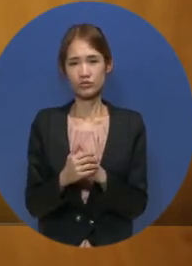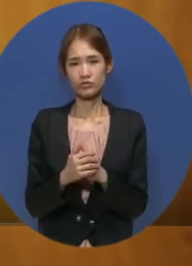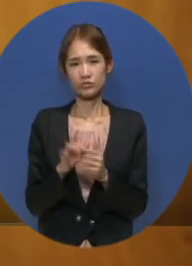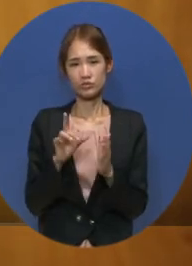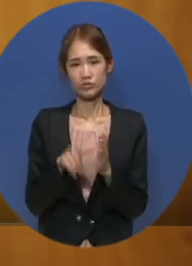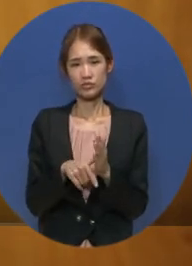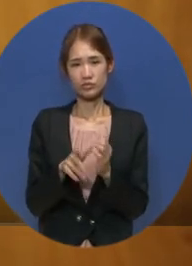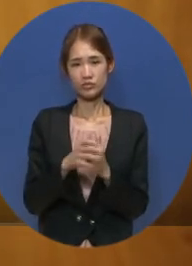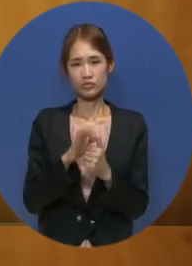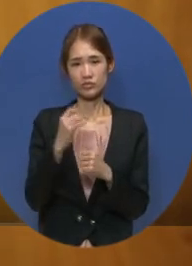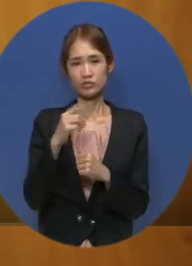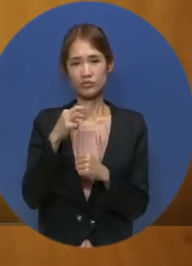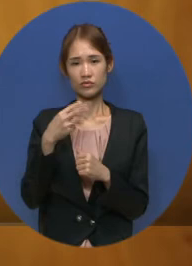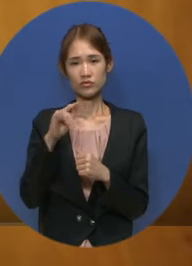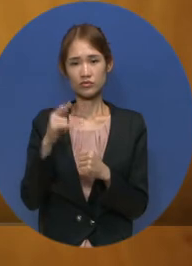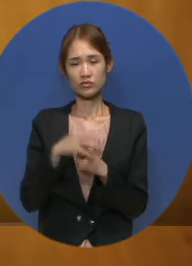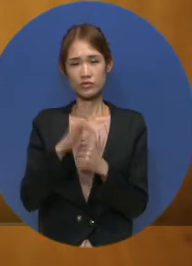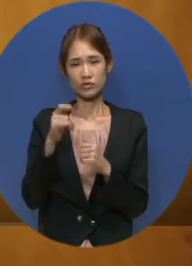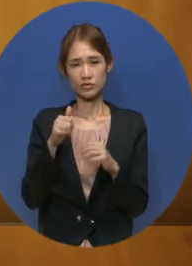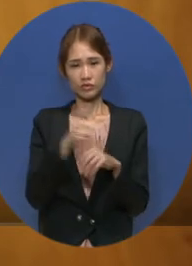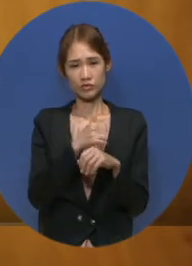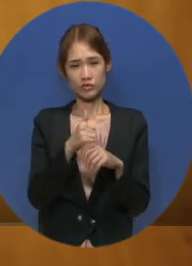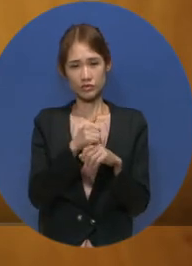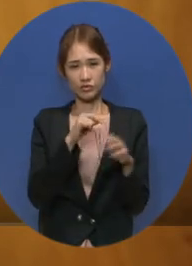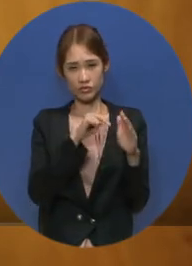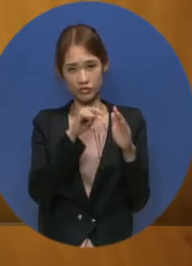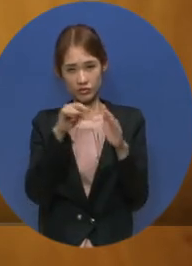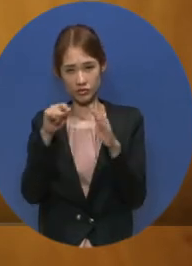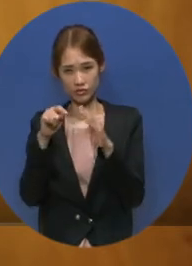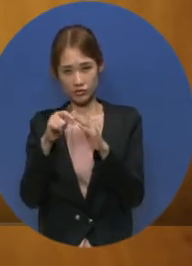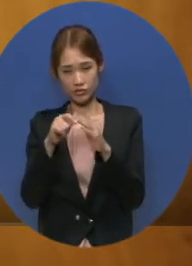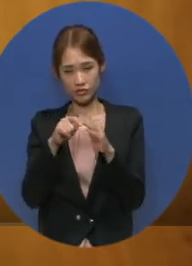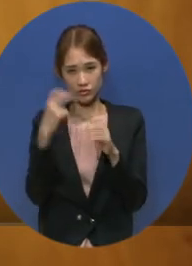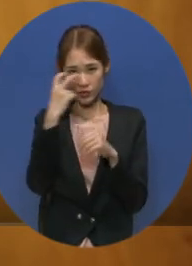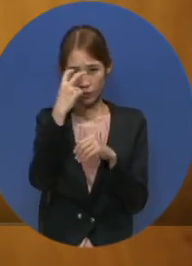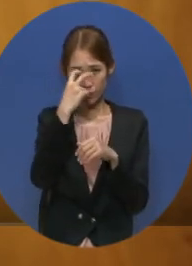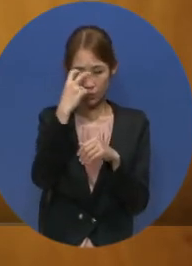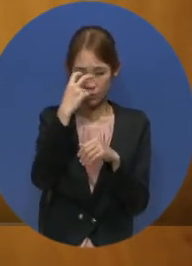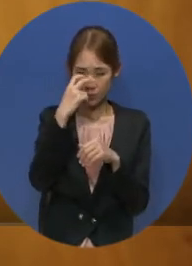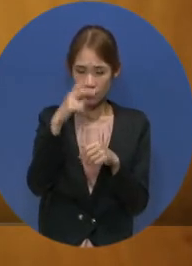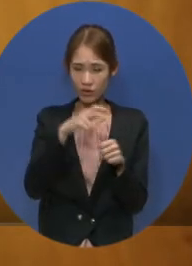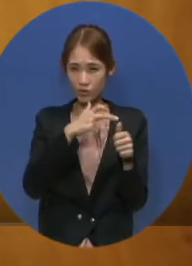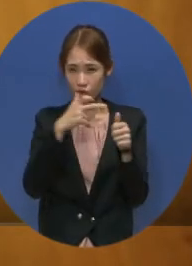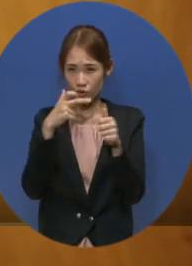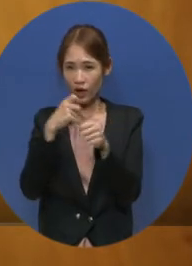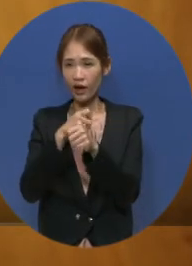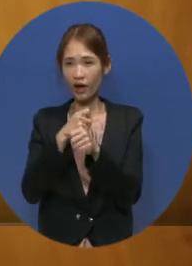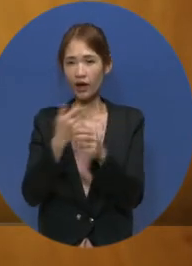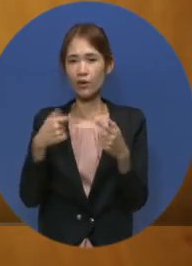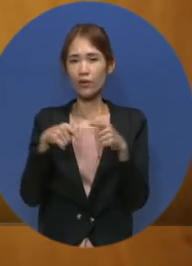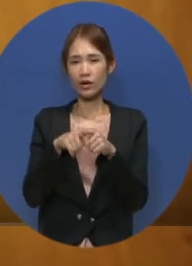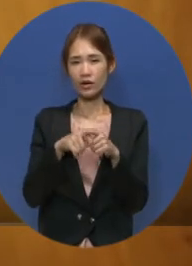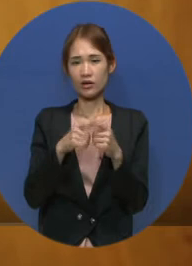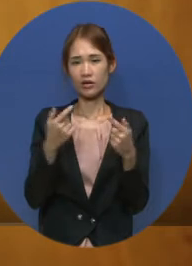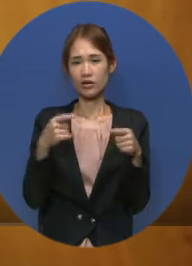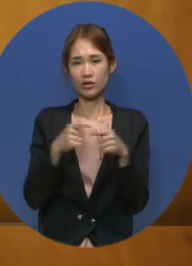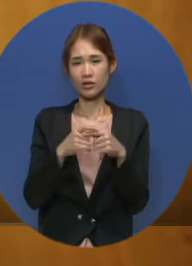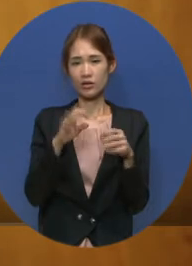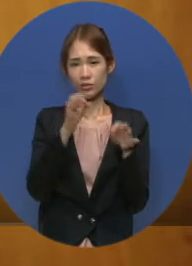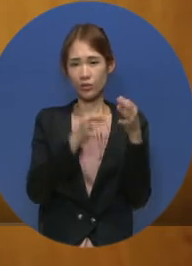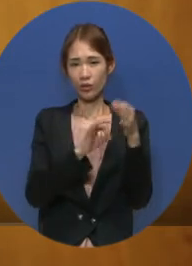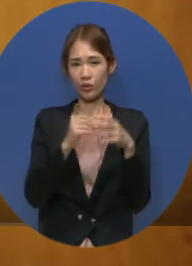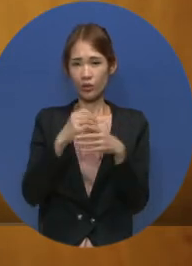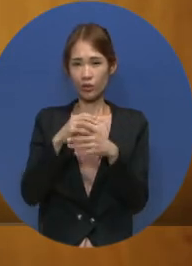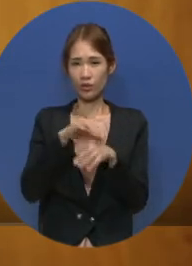그때 모로코나 터키를 다니면서 그런 분들을 리서치하고 취재하고 그런 분들과 어떻게 함께 이런 포도송이 구조를